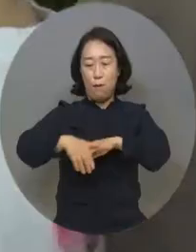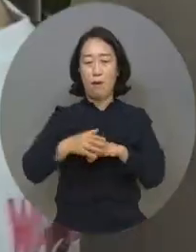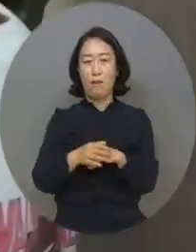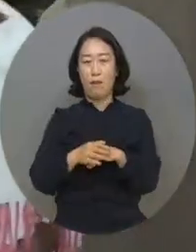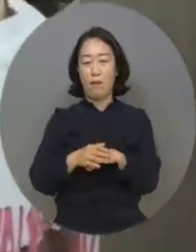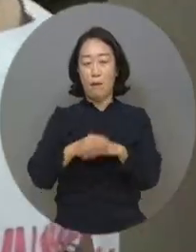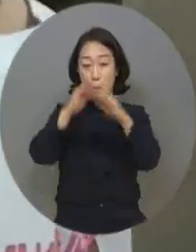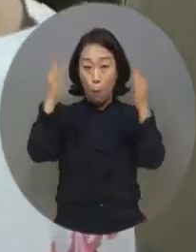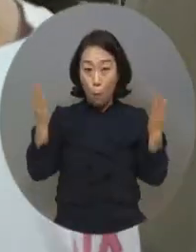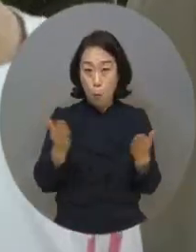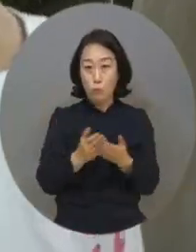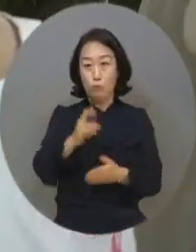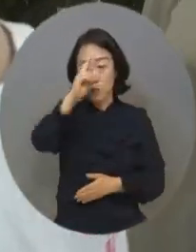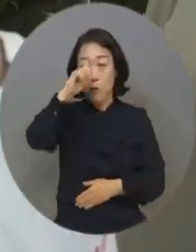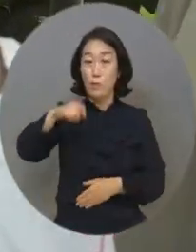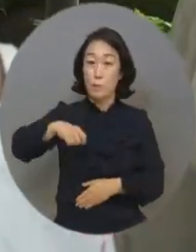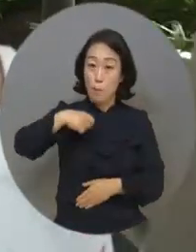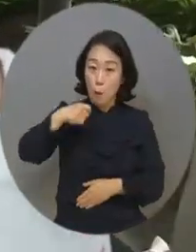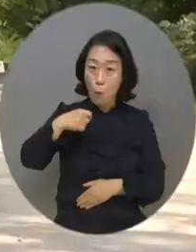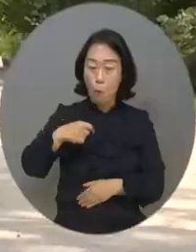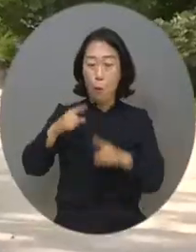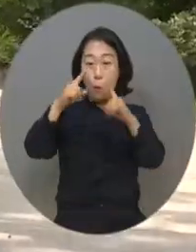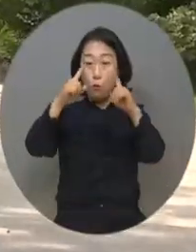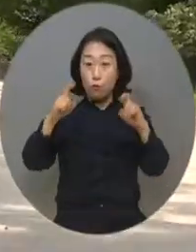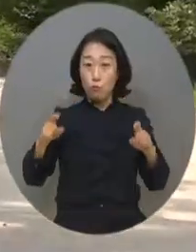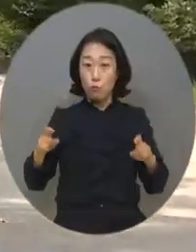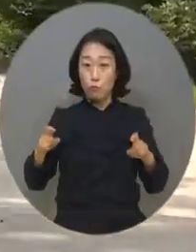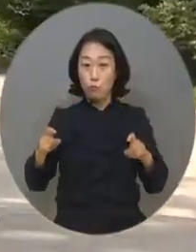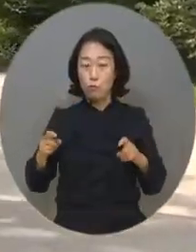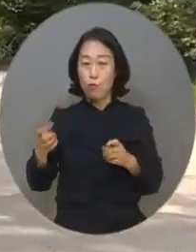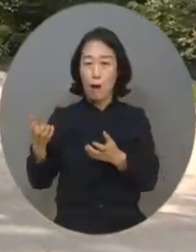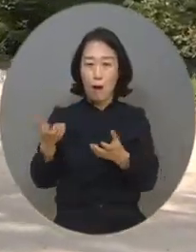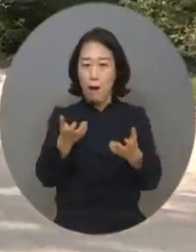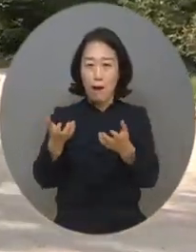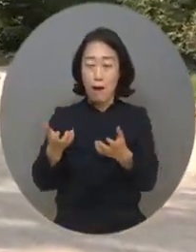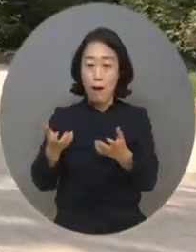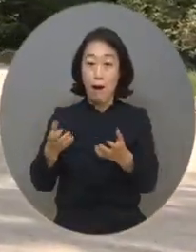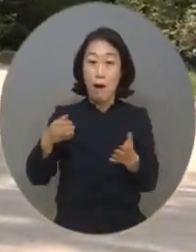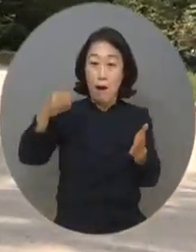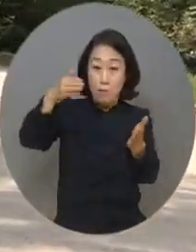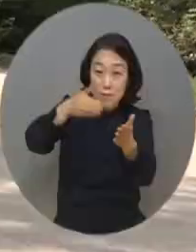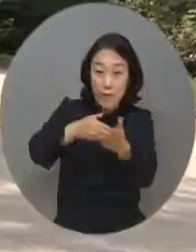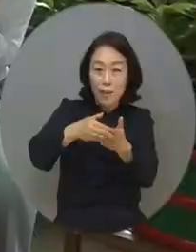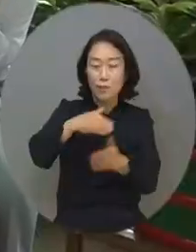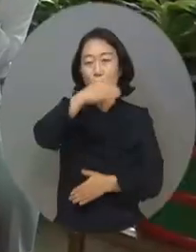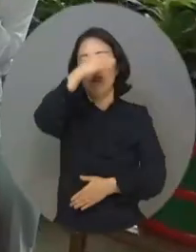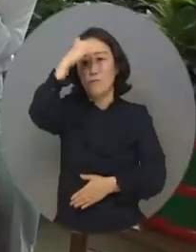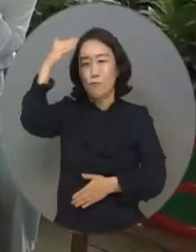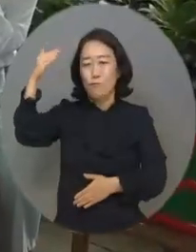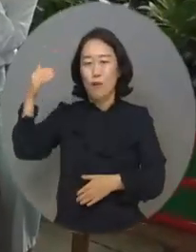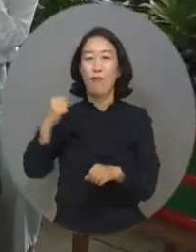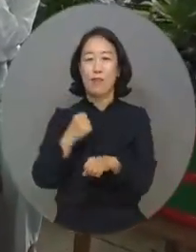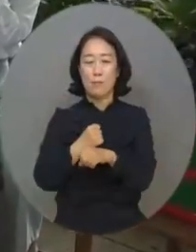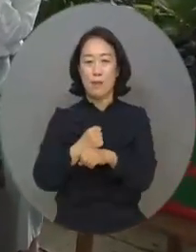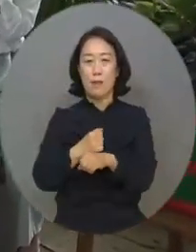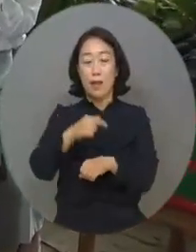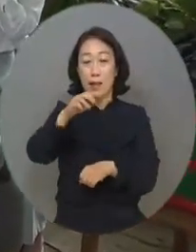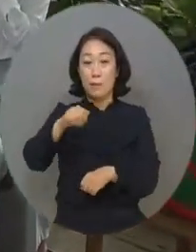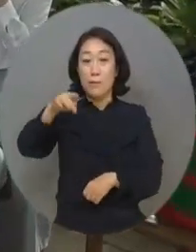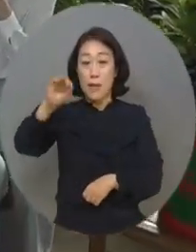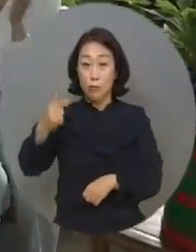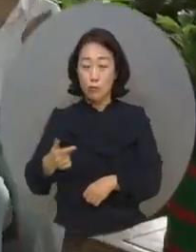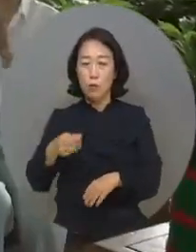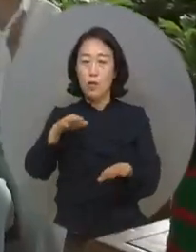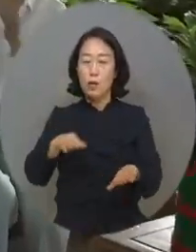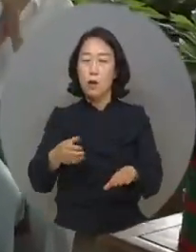이들은 함께 점심 식사를 하고 덕수궁으로 이동해 아름다운 자연을 만끽했습니다. 김장훈 씨는 오늘